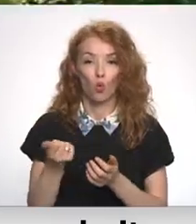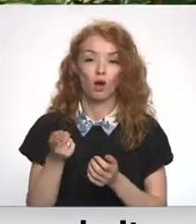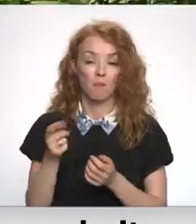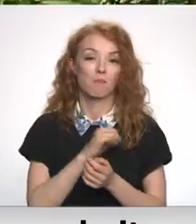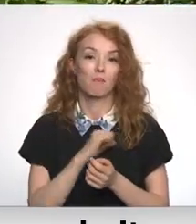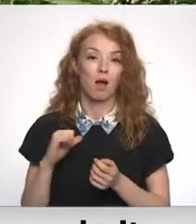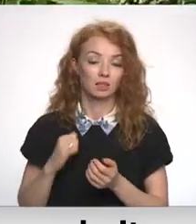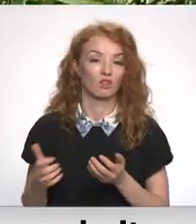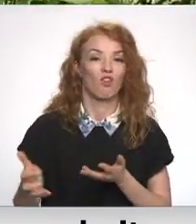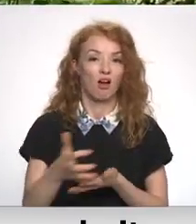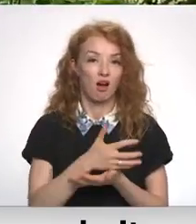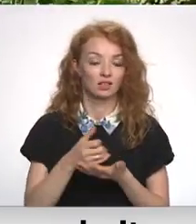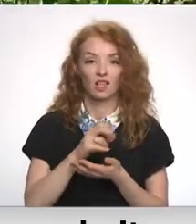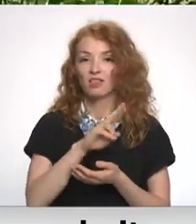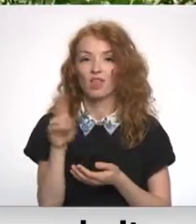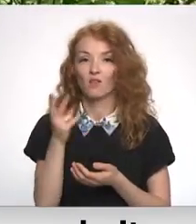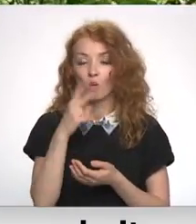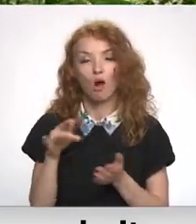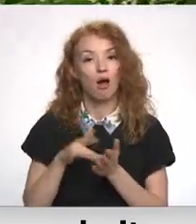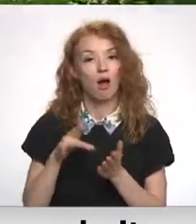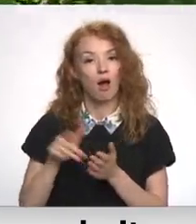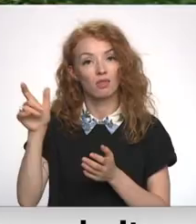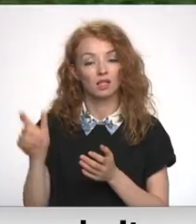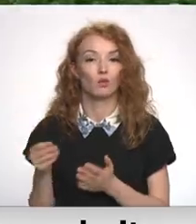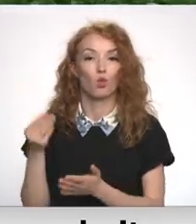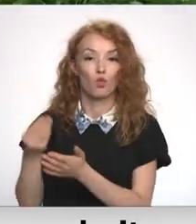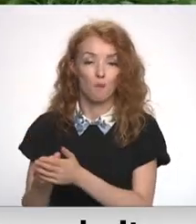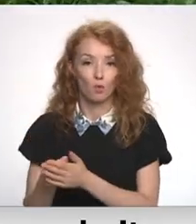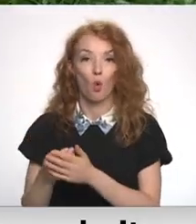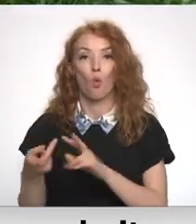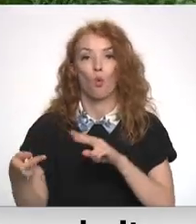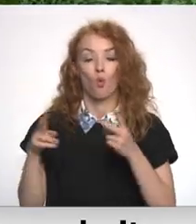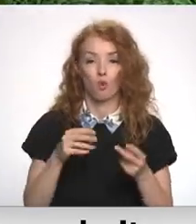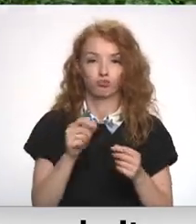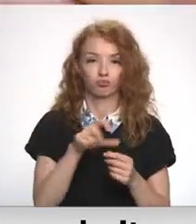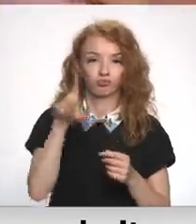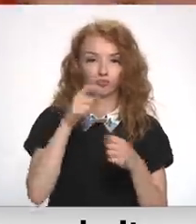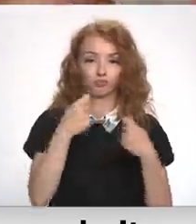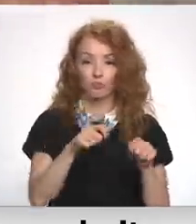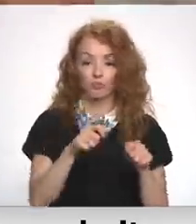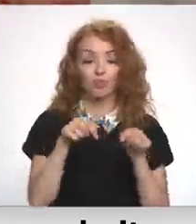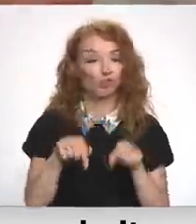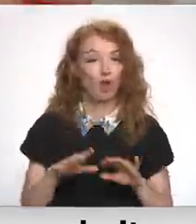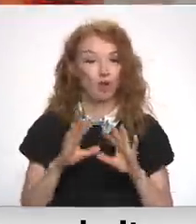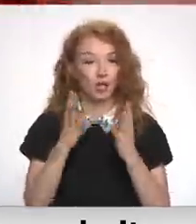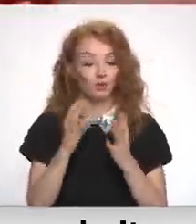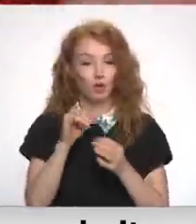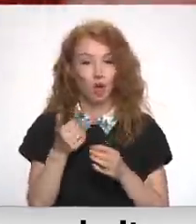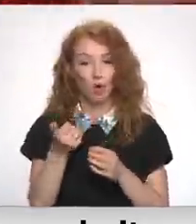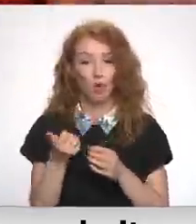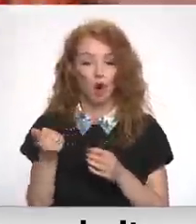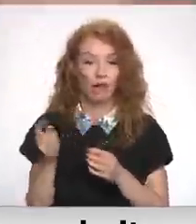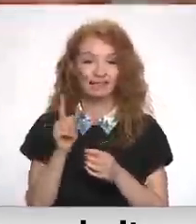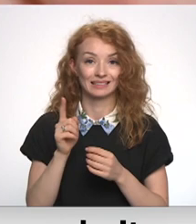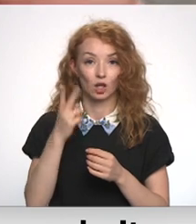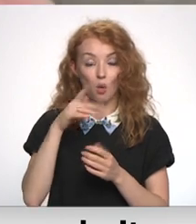pats lasījis, nevis no kāda iepircis un pēc tam tālāk pārdod. Jo šī gadījumā, ja ogas tiek no